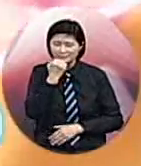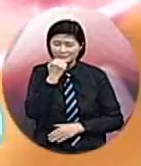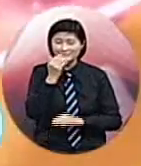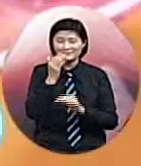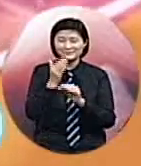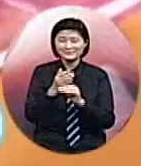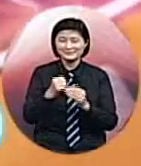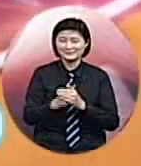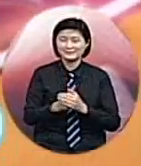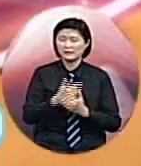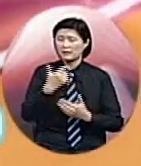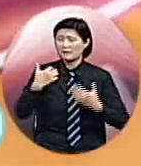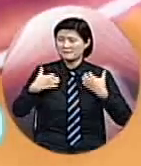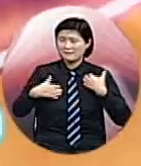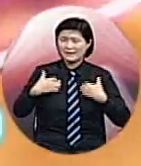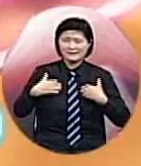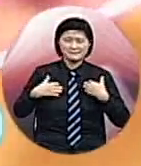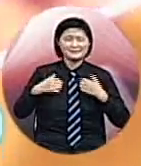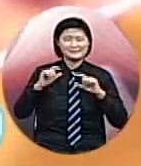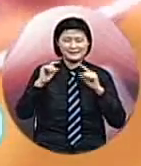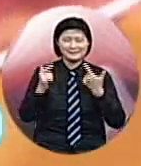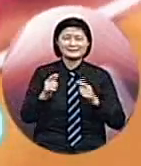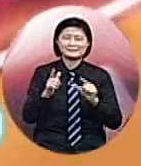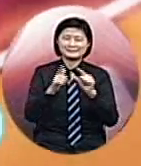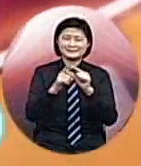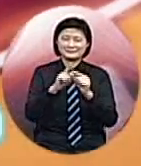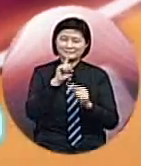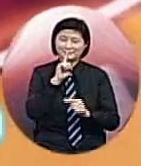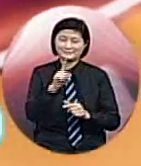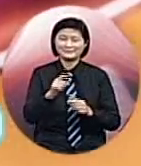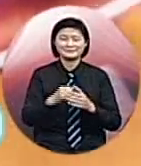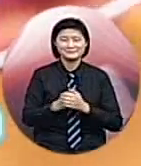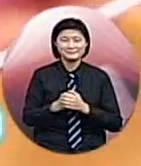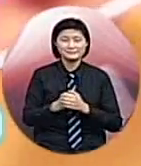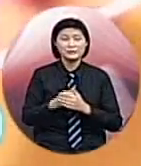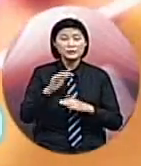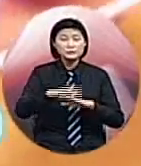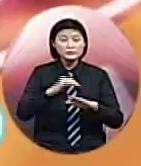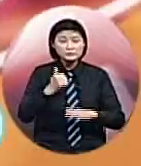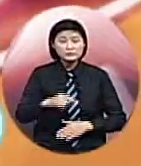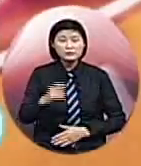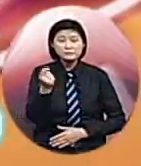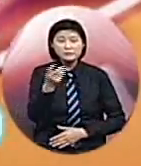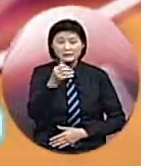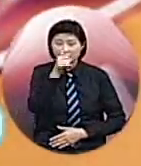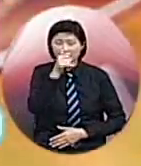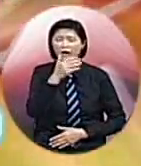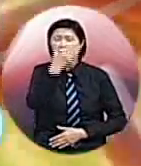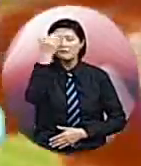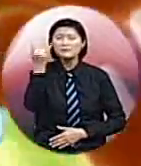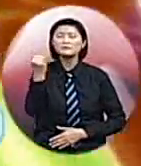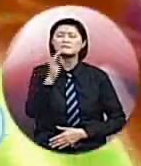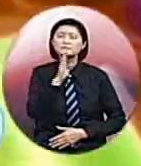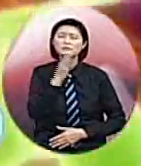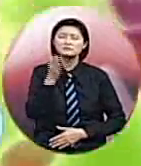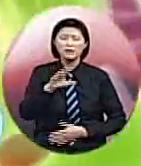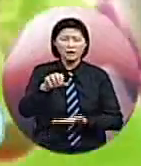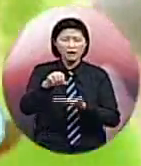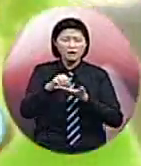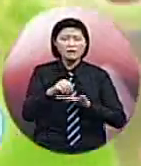손주가 반갑지, 몇... 반갑지만은 안 하는 말씀이에요. 예, 반갑지 않은 말이에요. 손주가 몇 명 있으니까 할머니나 할머니인데 예. 도저히